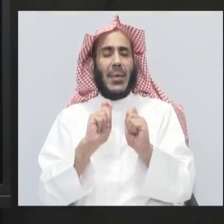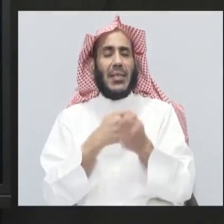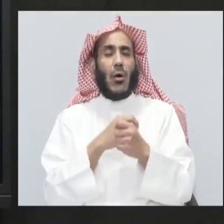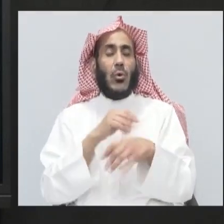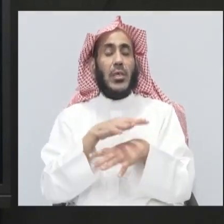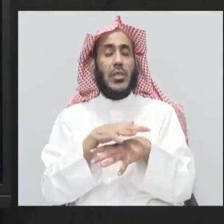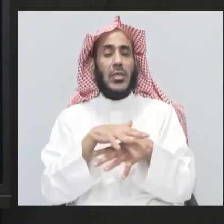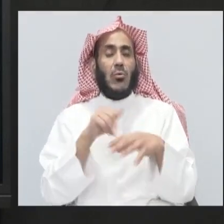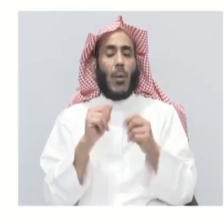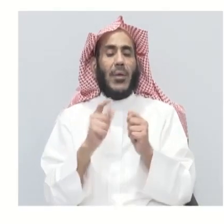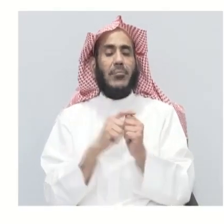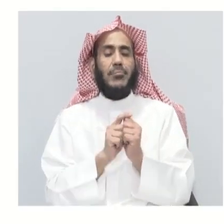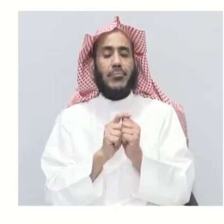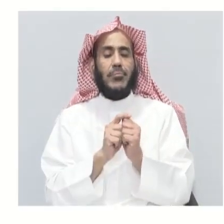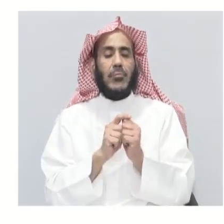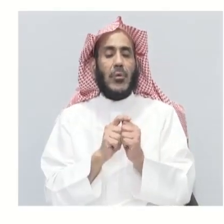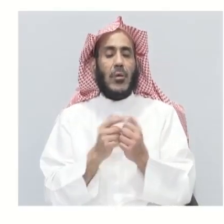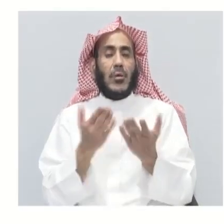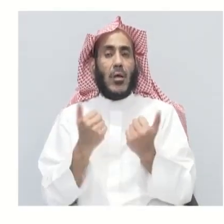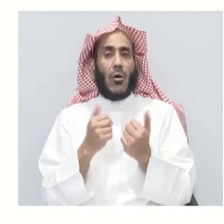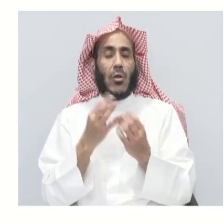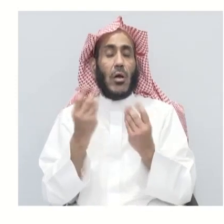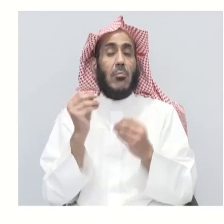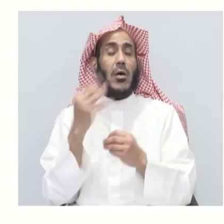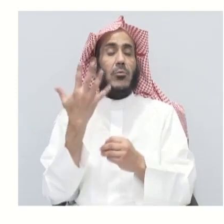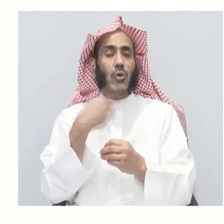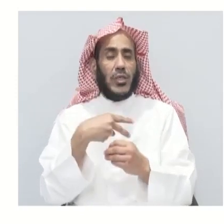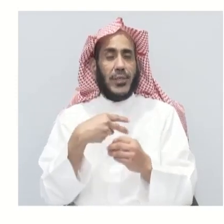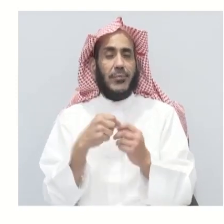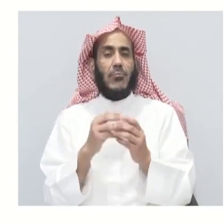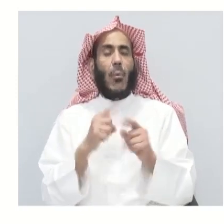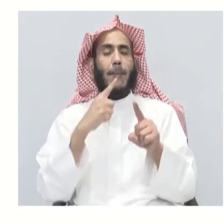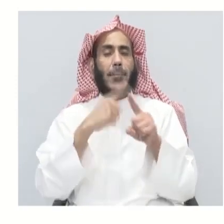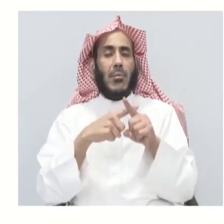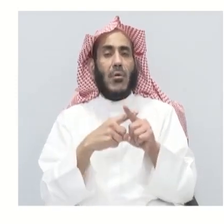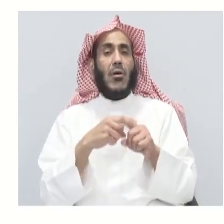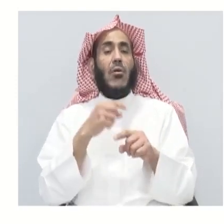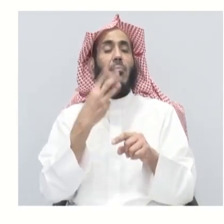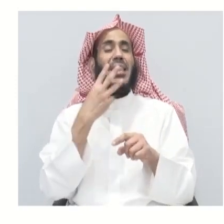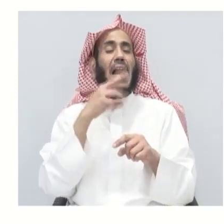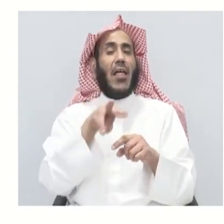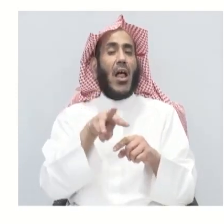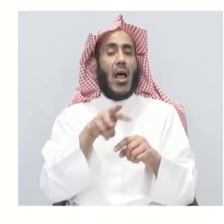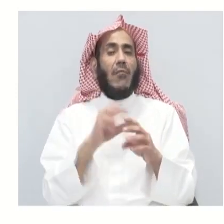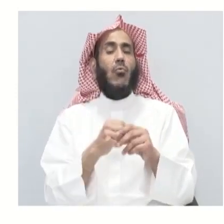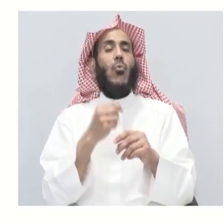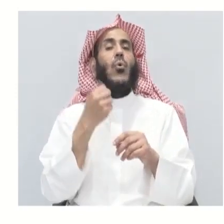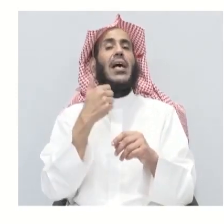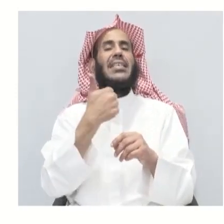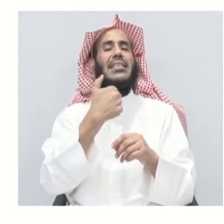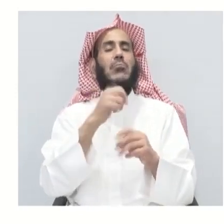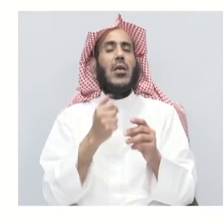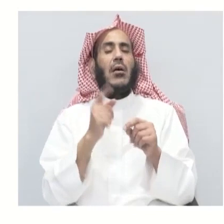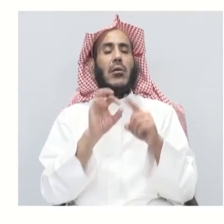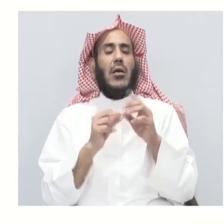جدول البادئات اذا ساخذ الرقم 25 واقوم بضربه ب 3000 ممتاز و600 على